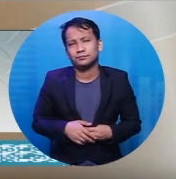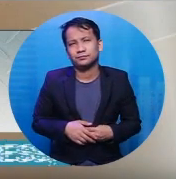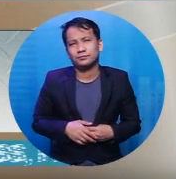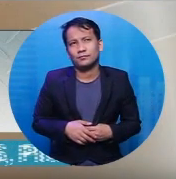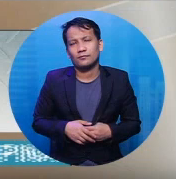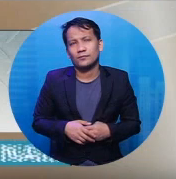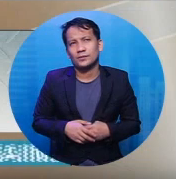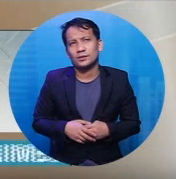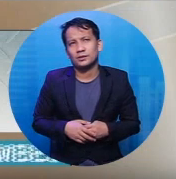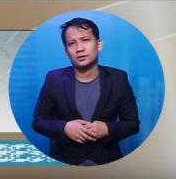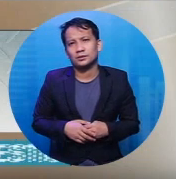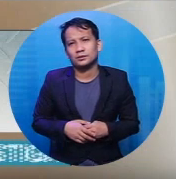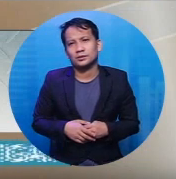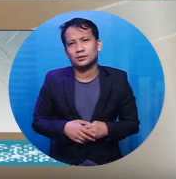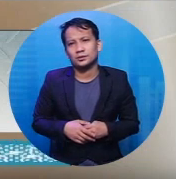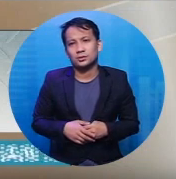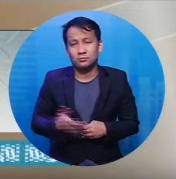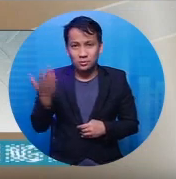Tapos nung